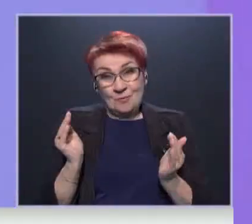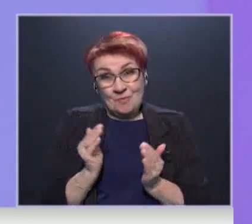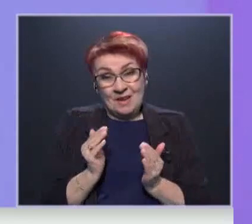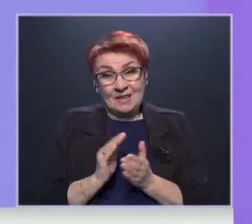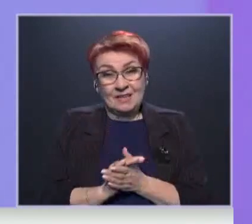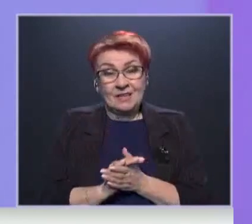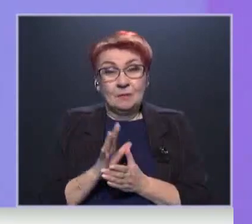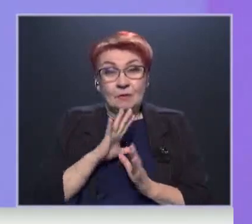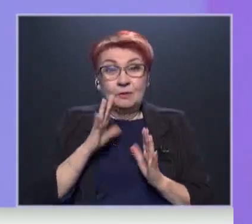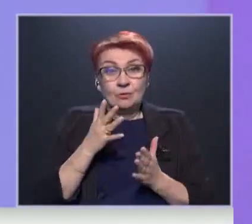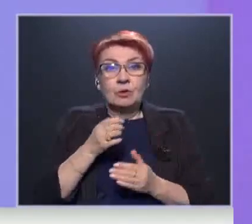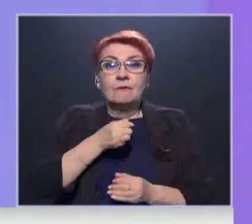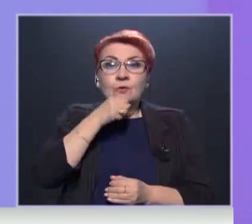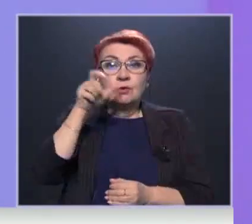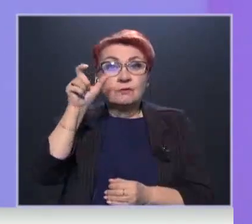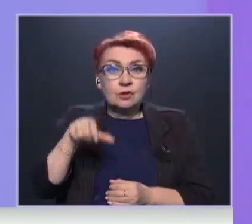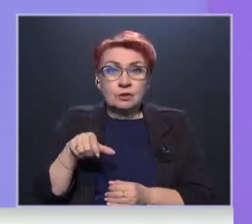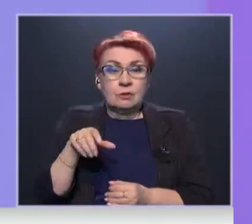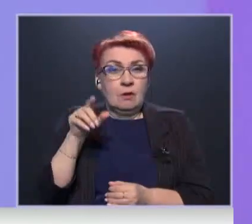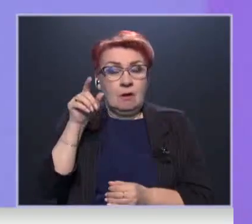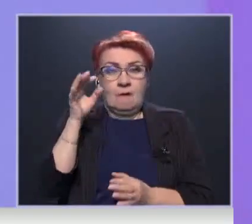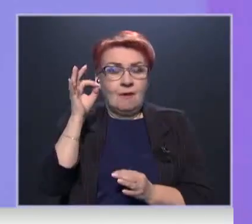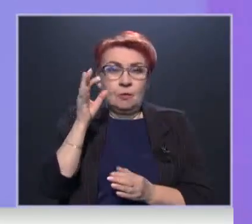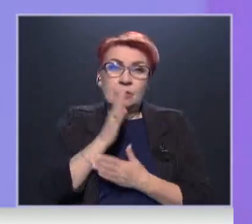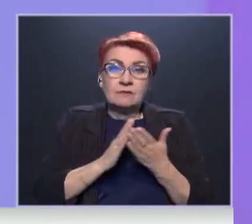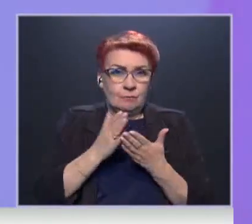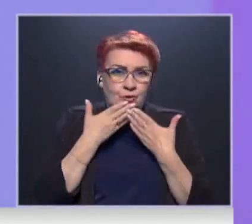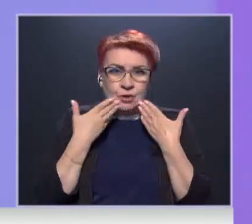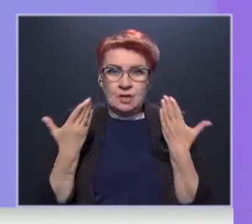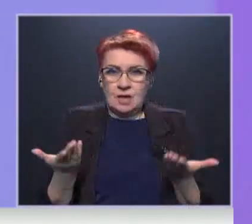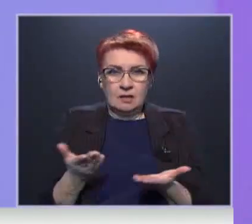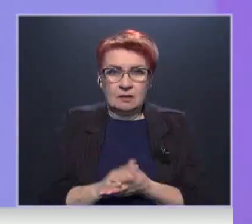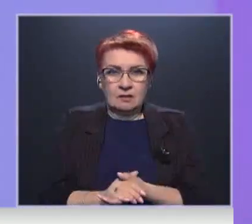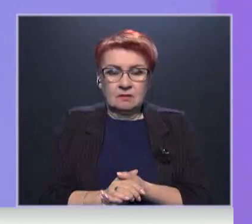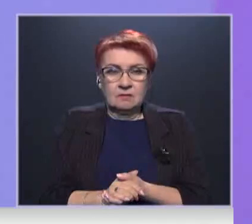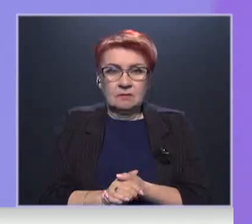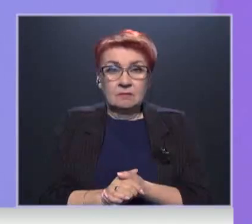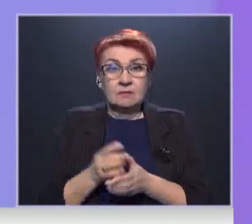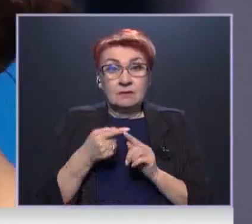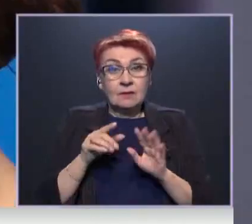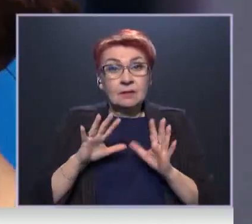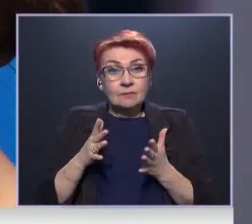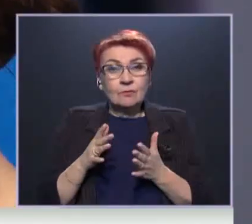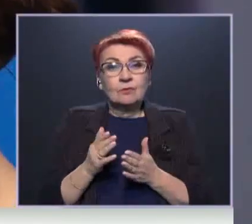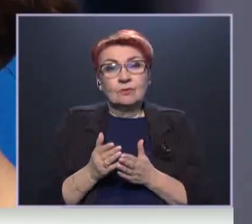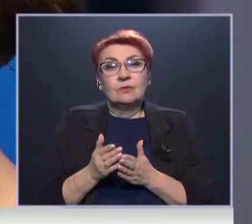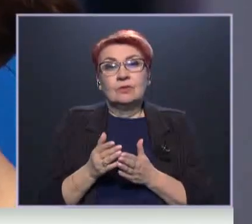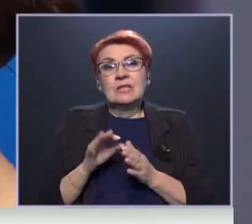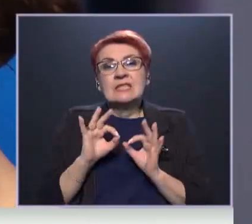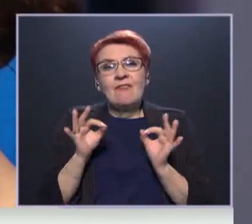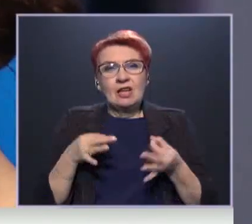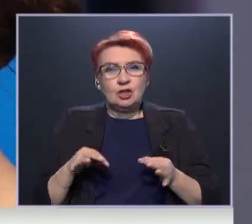случаи, когда крестили взрослого человека, у которого совсем нет волос. Вот, и в этом случае символически происходит